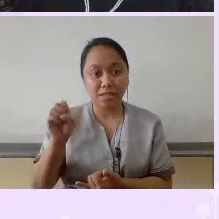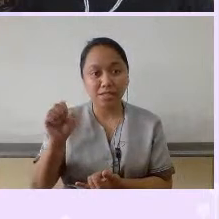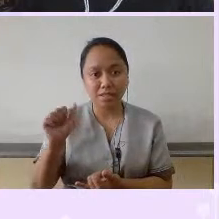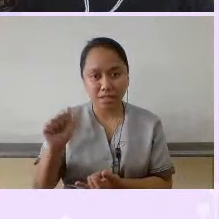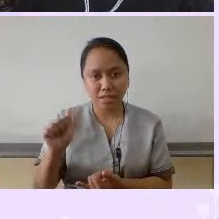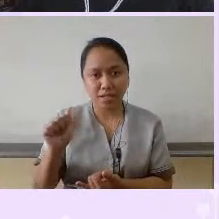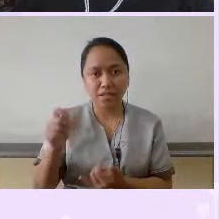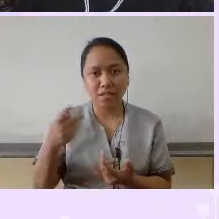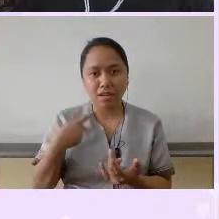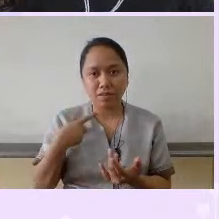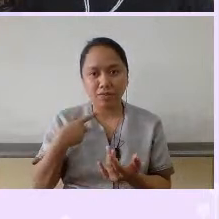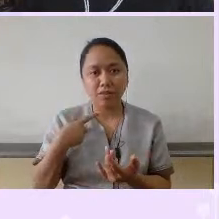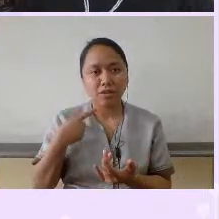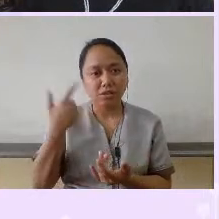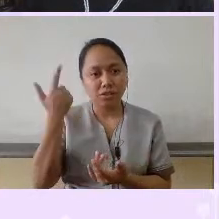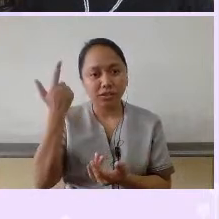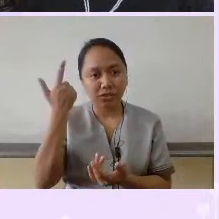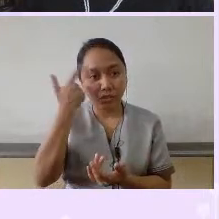na-generate sa ating